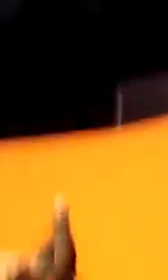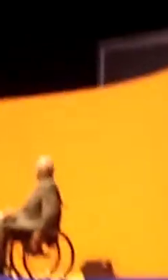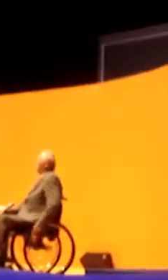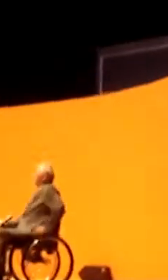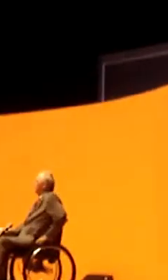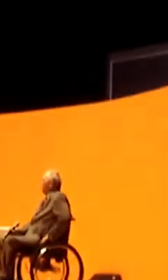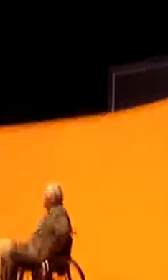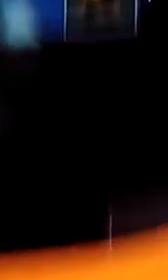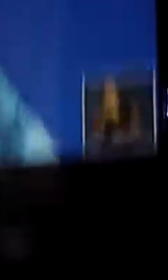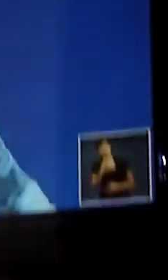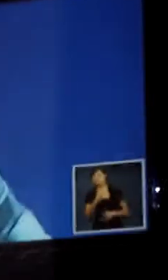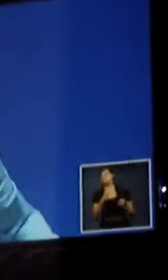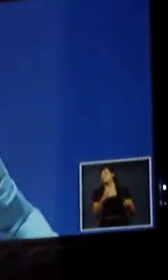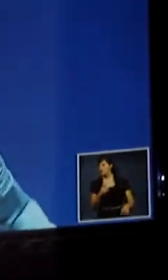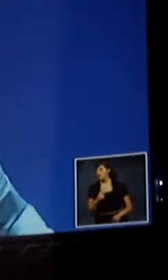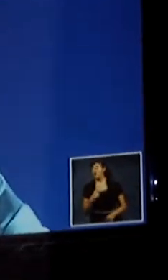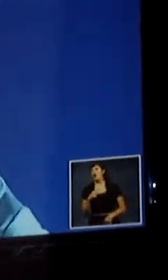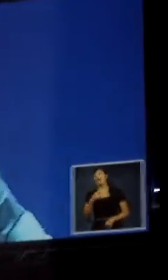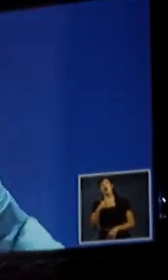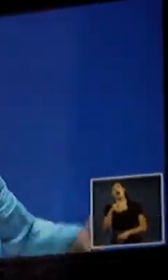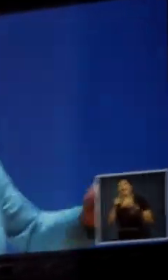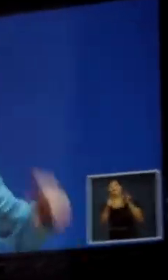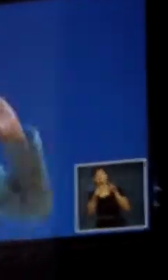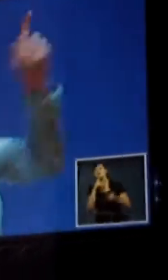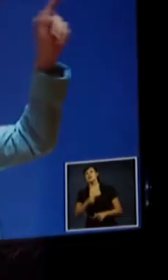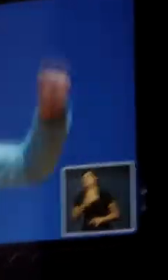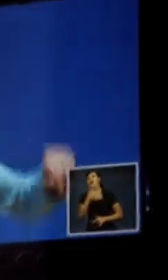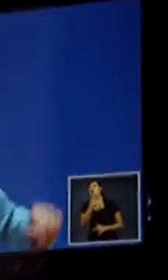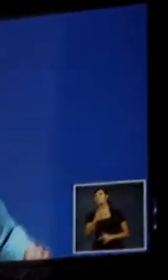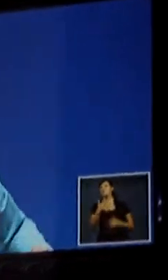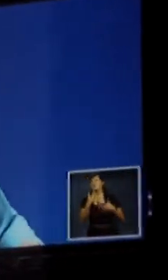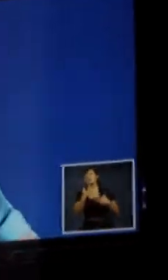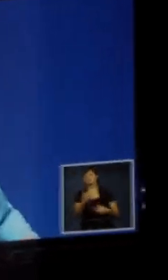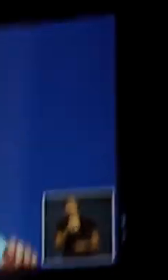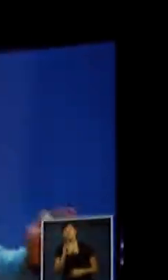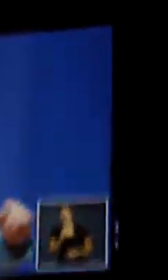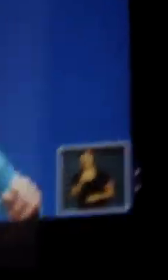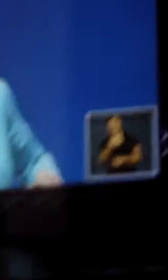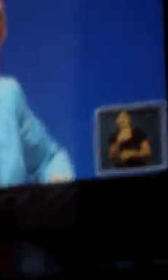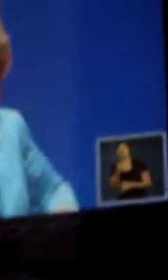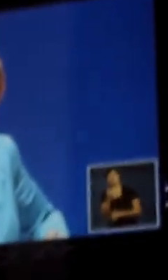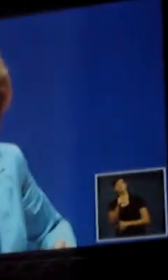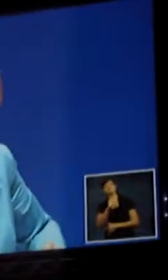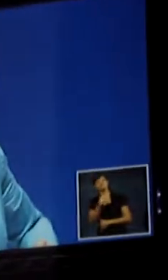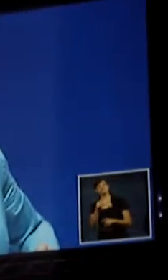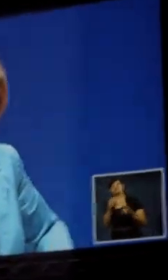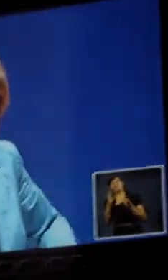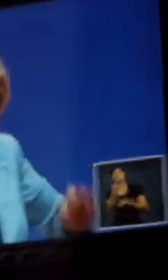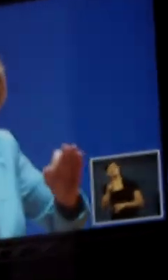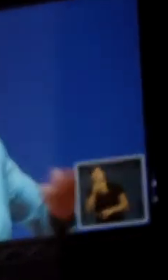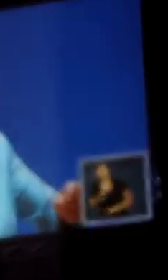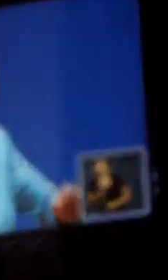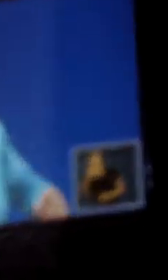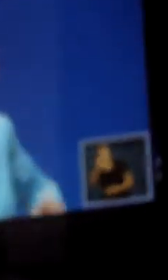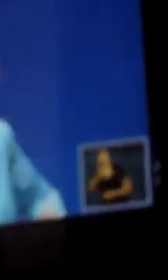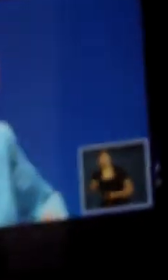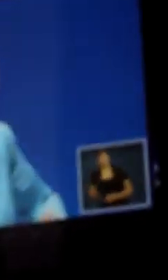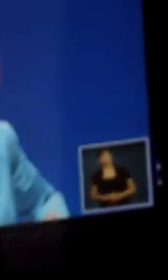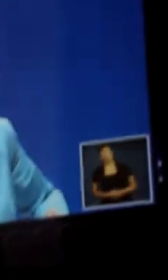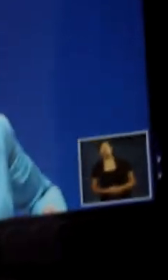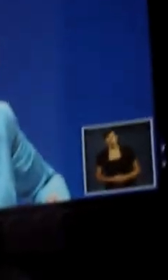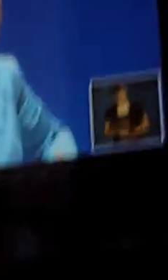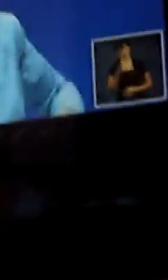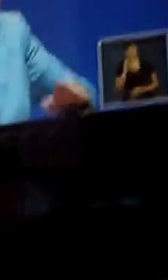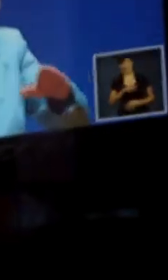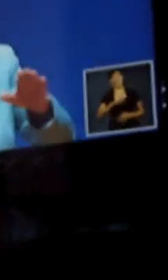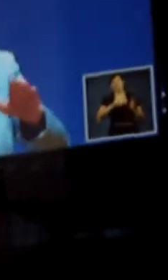die SPD, sagt 8,50 Euro. Und dann sagt die Linke 10 Euro. Und genau das ist der politische Mindestlohn. Wir wollen nicht den